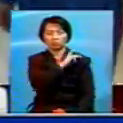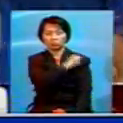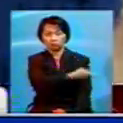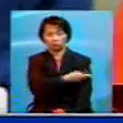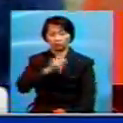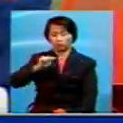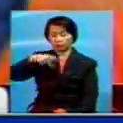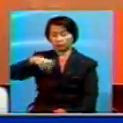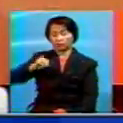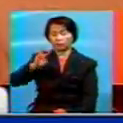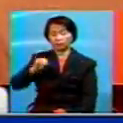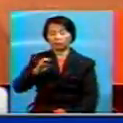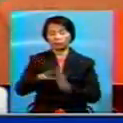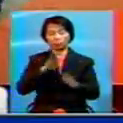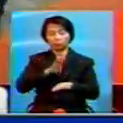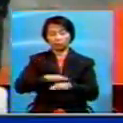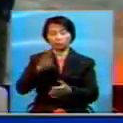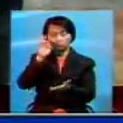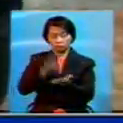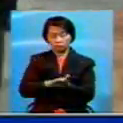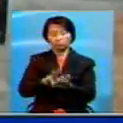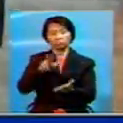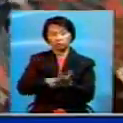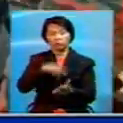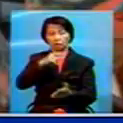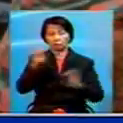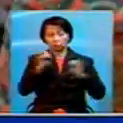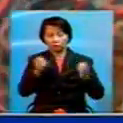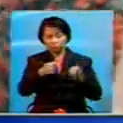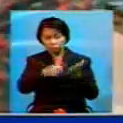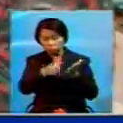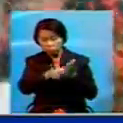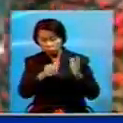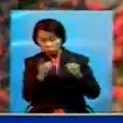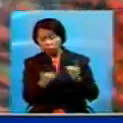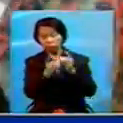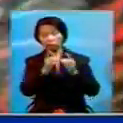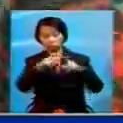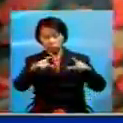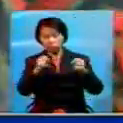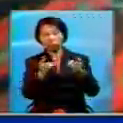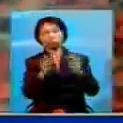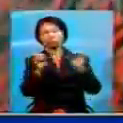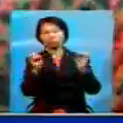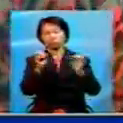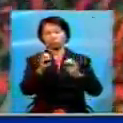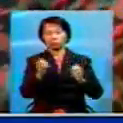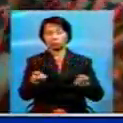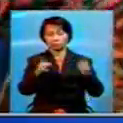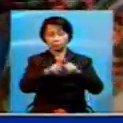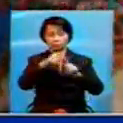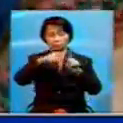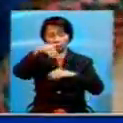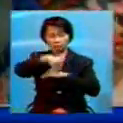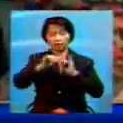maritim Aminuddin Abdul Rashid ketika mengesahkan berkata tiada sebarang dokumen ditemui pada mayat tersebut dalam kejadian sebelum tengah malam